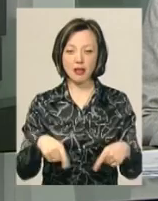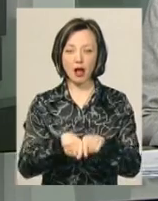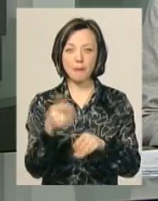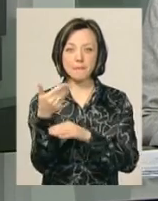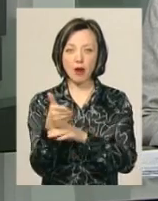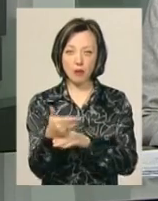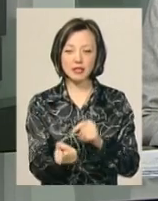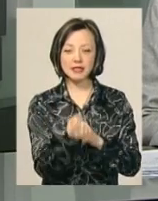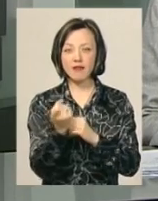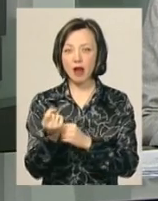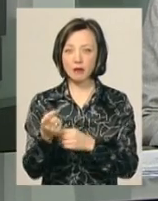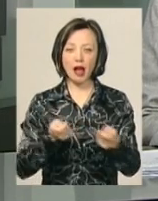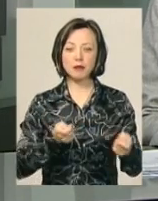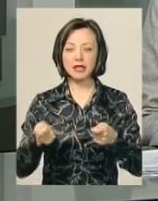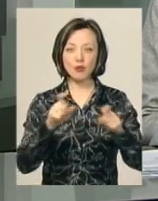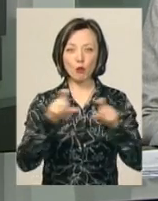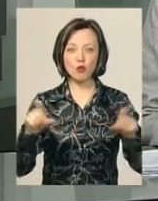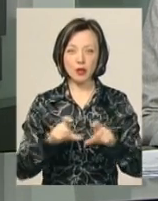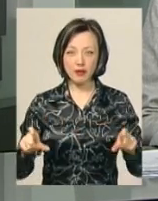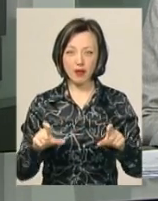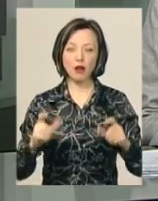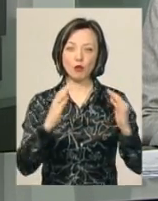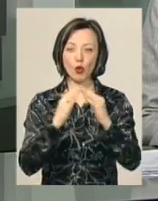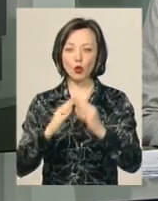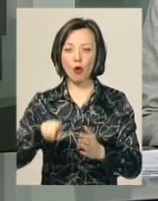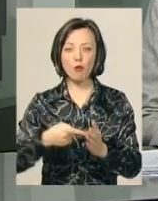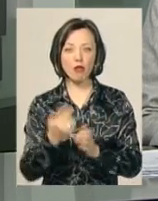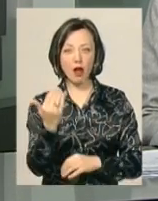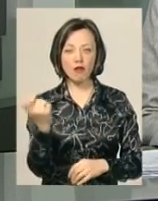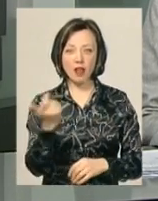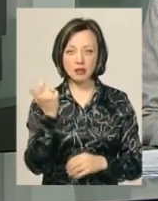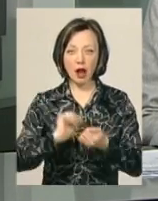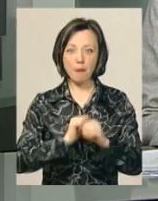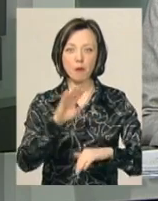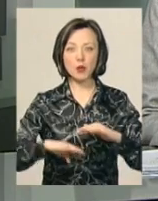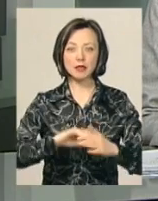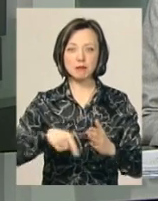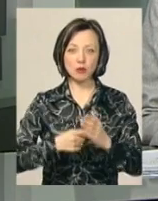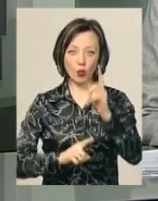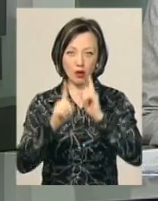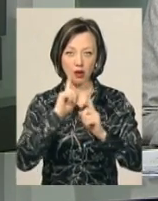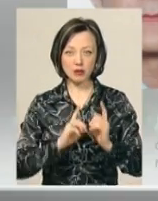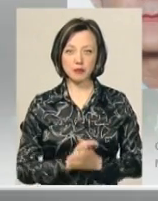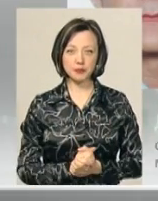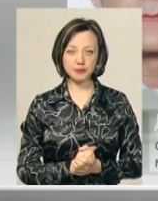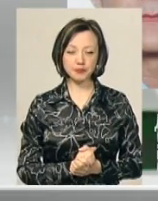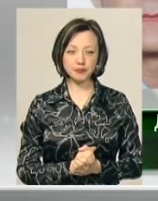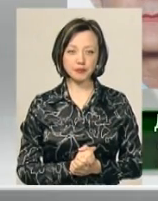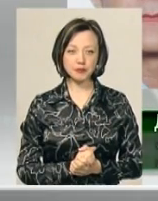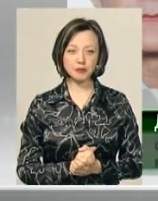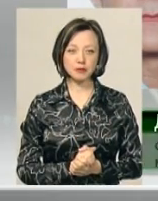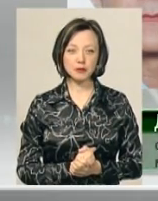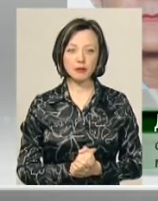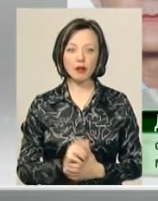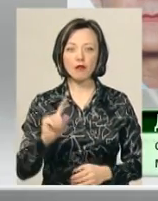прапор з'являтиметься на адміністративних будівлях, а також спорудах комунальної власності Кам'янець-Подільської міської ради. В